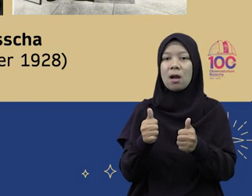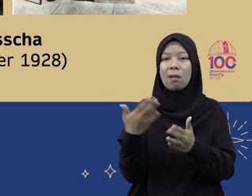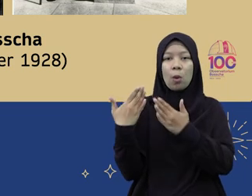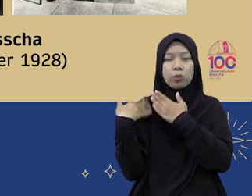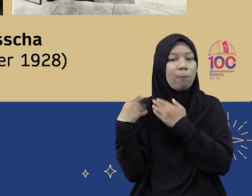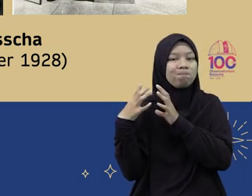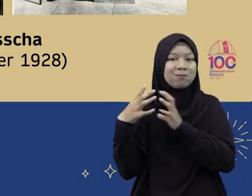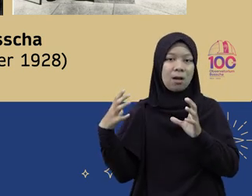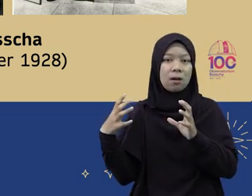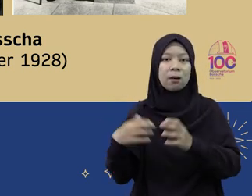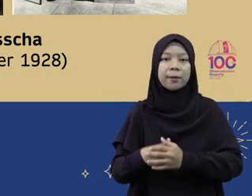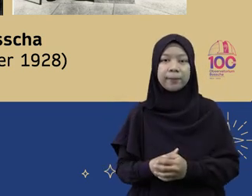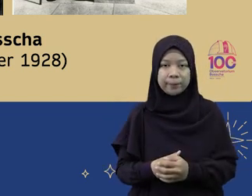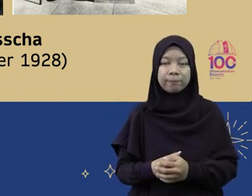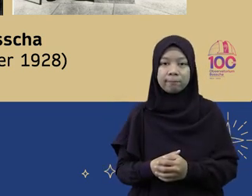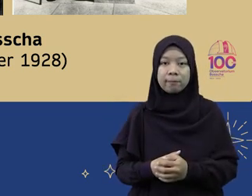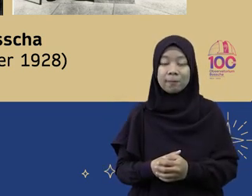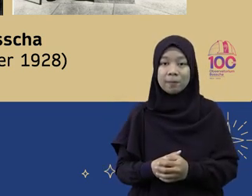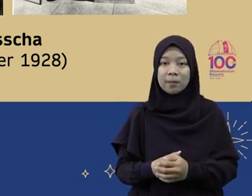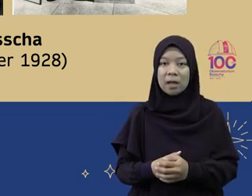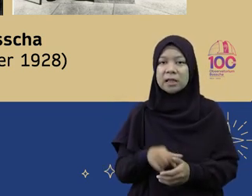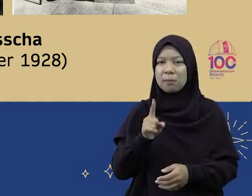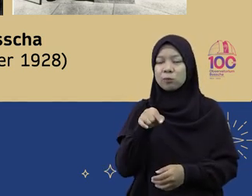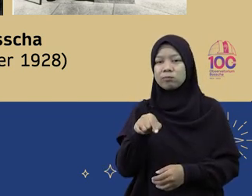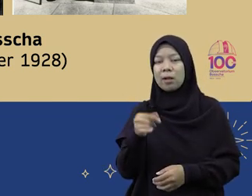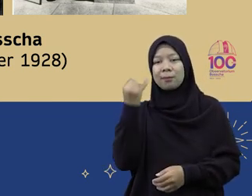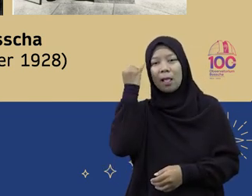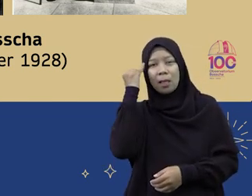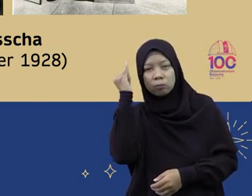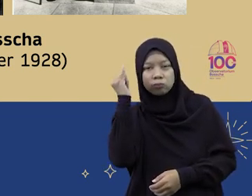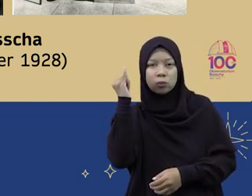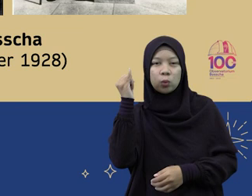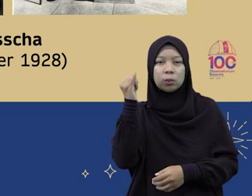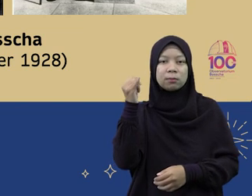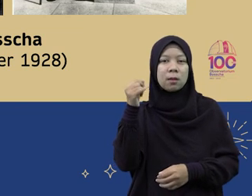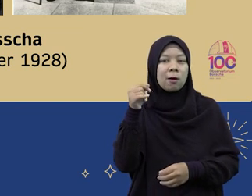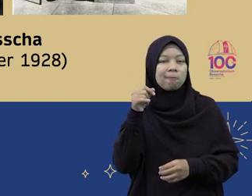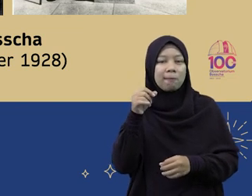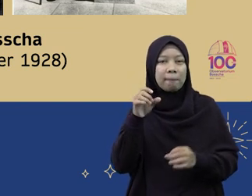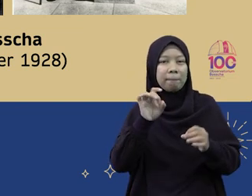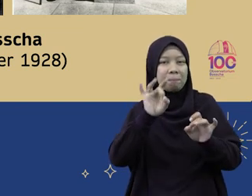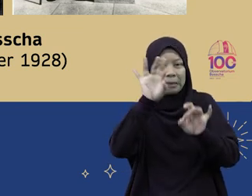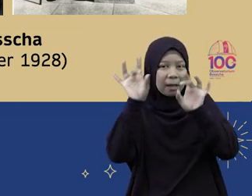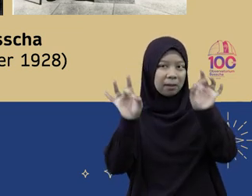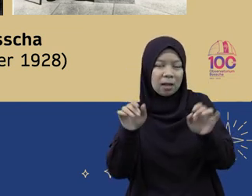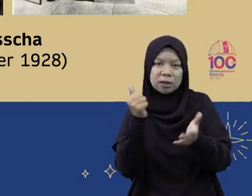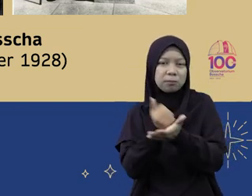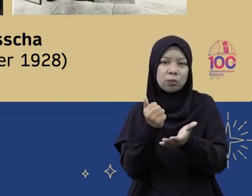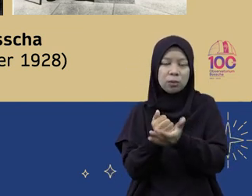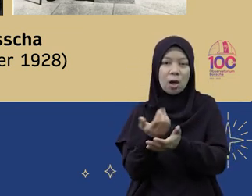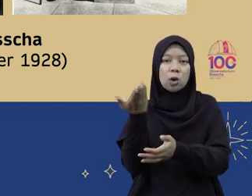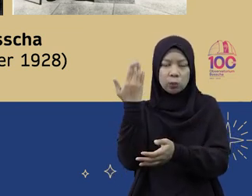itu sebagai pengetahuan tradisional ilmu permintaan itu memang sudah diandalkan oleh